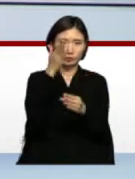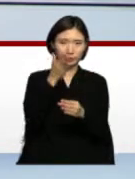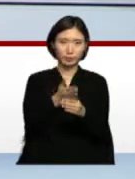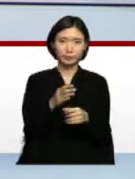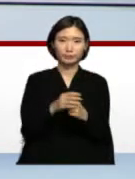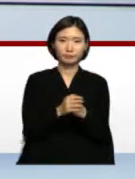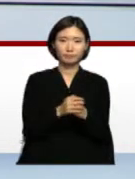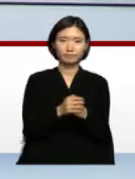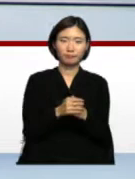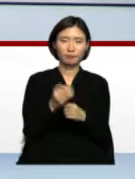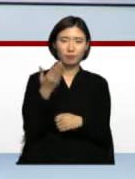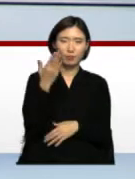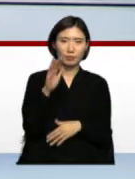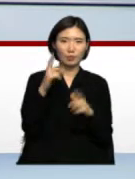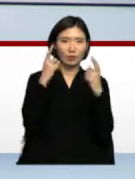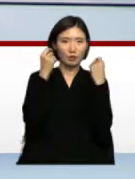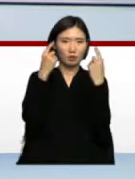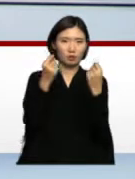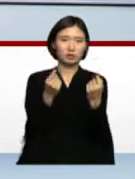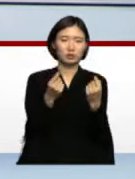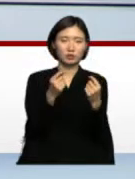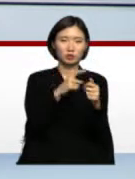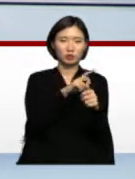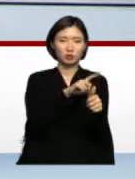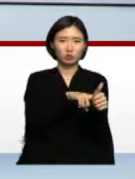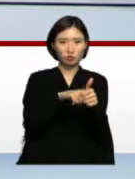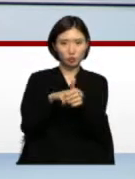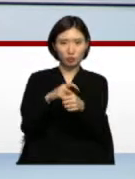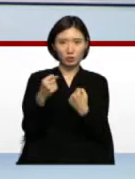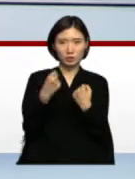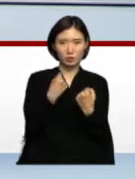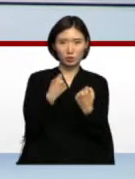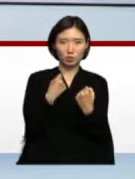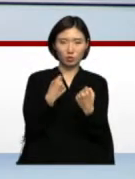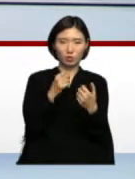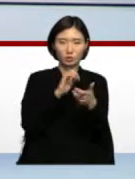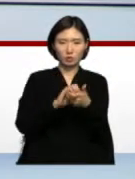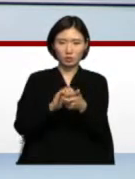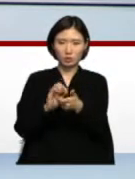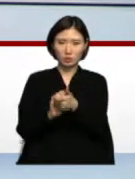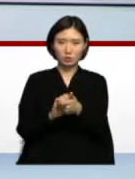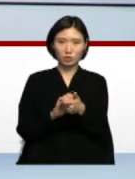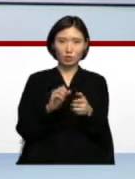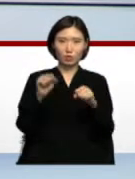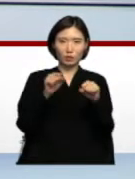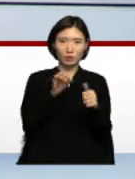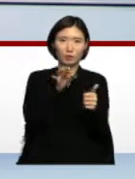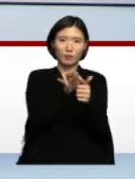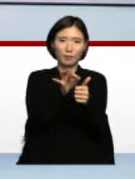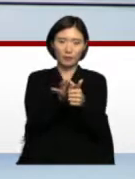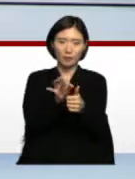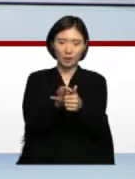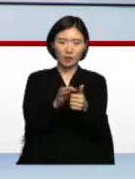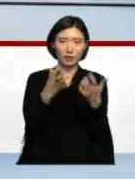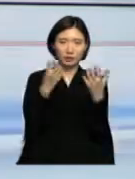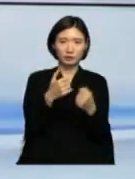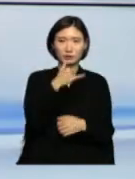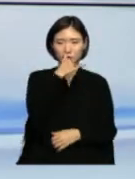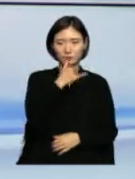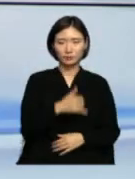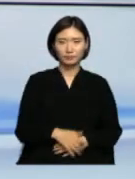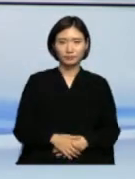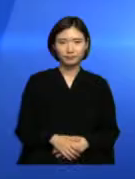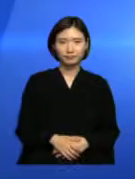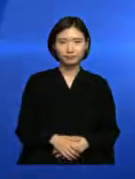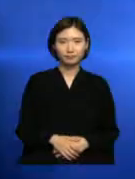있습니다. 하지만 여전히 의원이 구속되더라도 꼬박꼬박 의정활동비가 입금되는 곳도 많습니다. 계속해서 박용